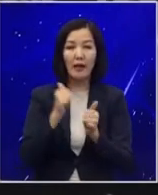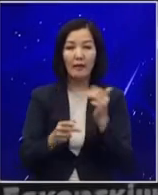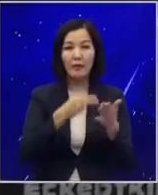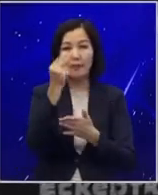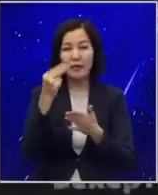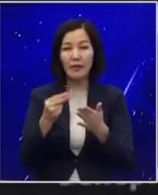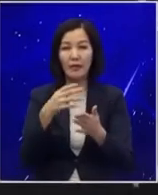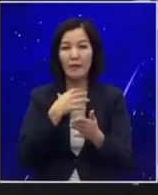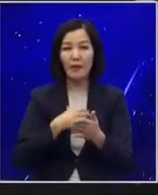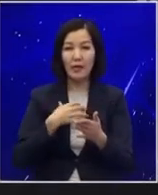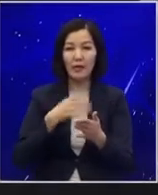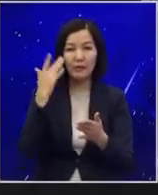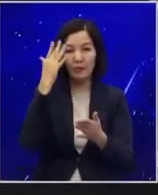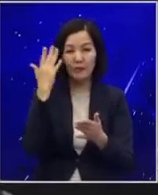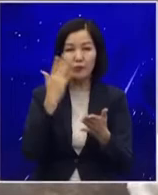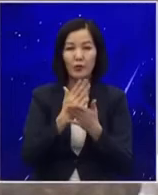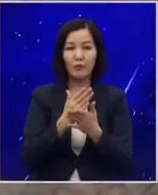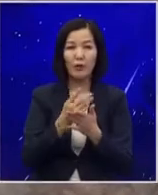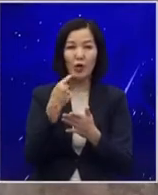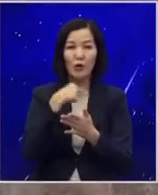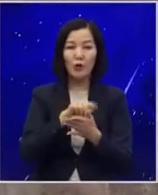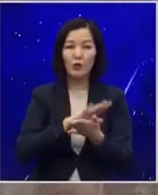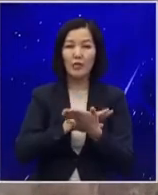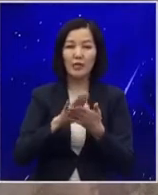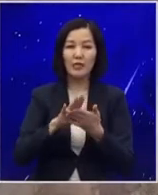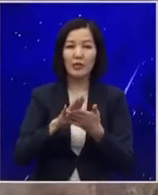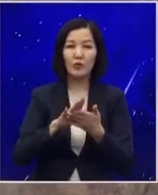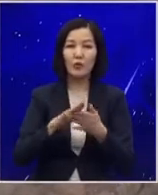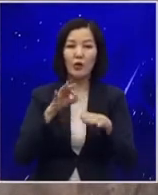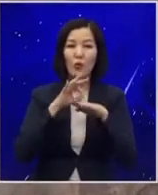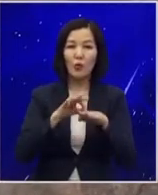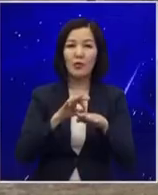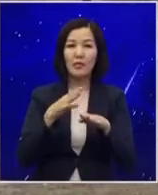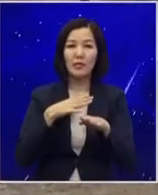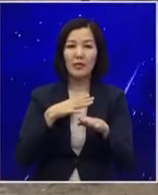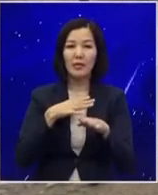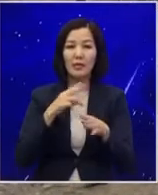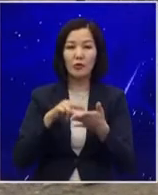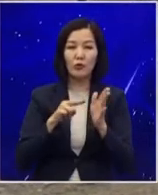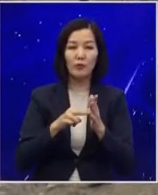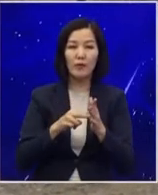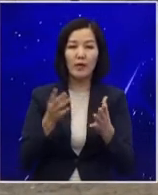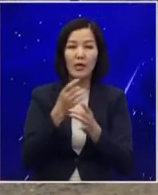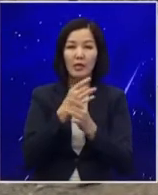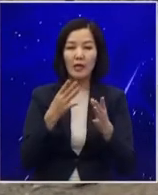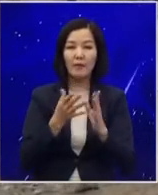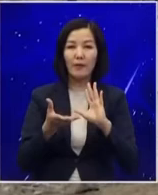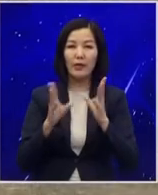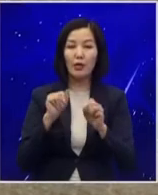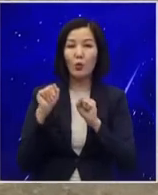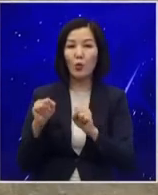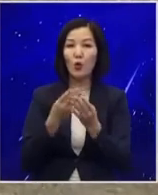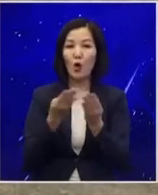мағынасы бар. Ғалымдар осы жерде рухты тазарту рәсімі өткізілген деген пайым да бар. Жалпы тарихи мәдени ескерткіш қазір қорғауға